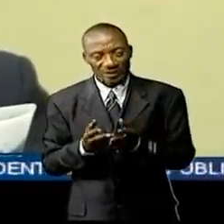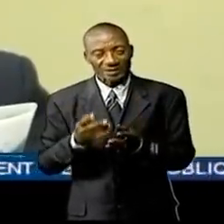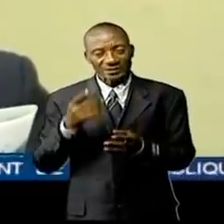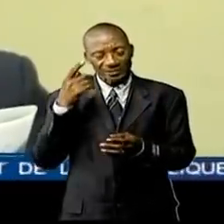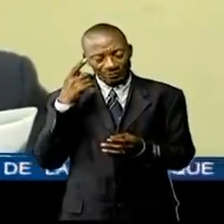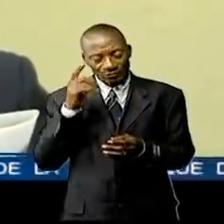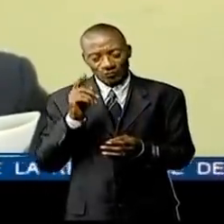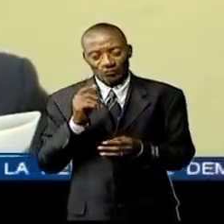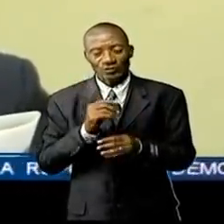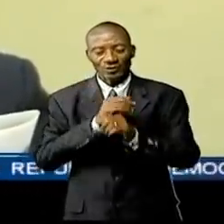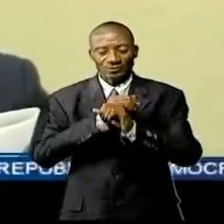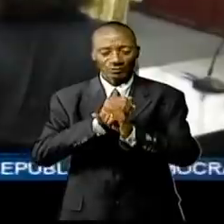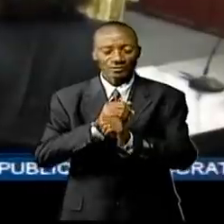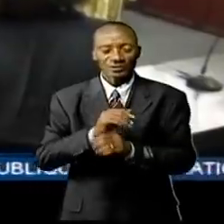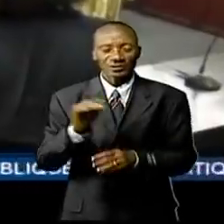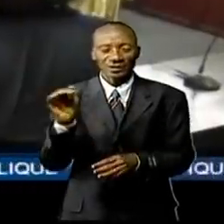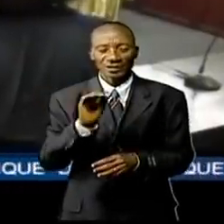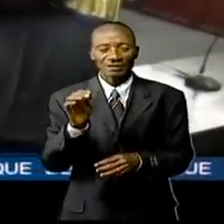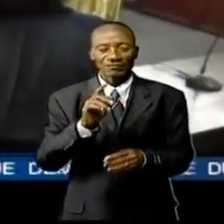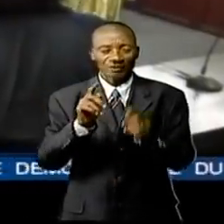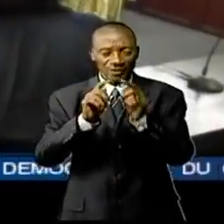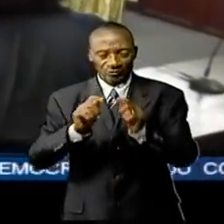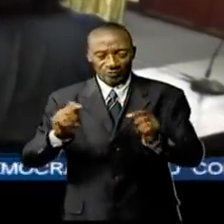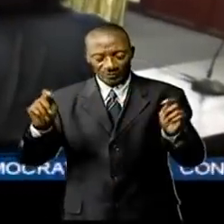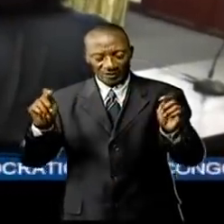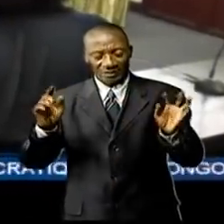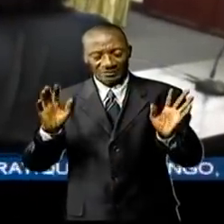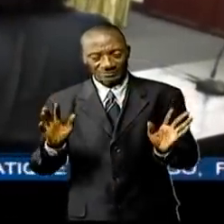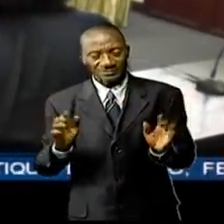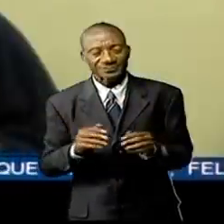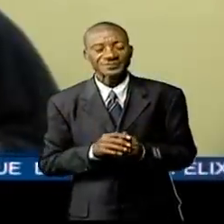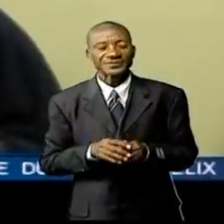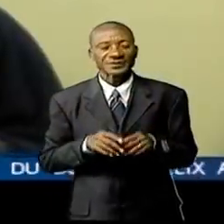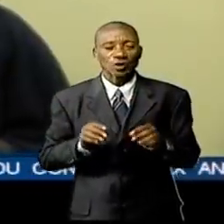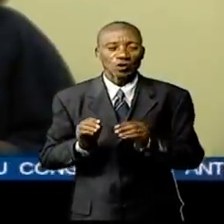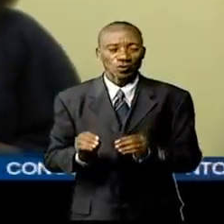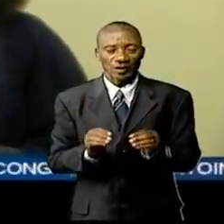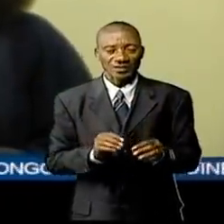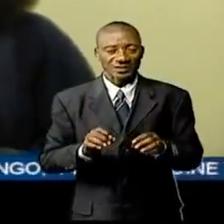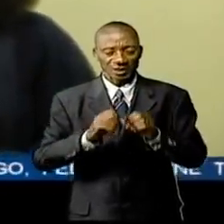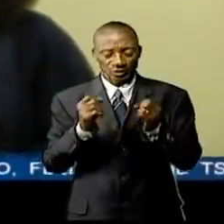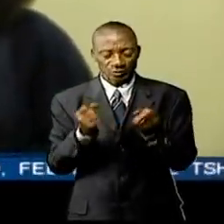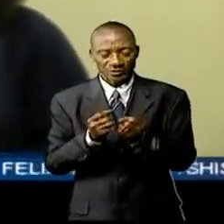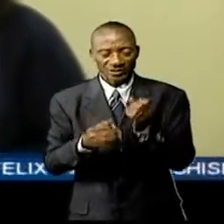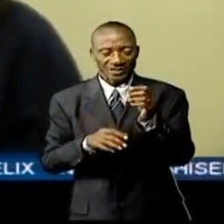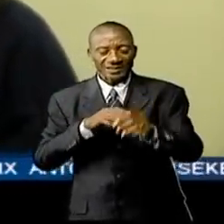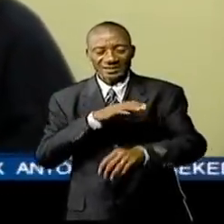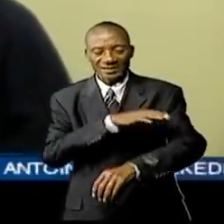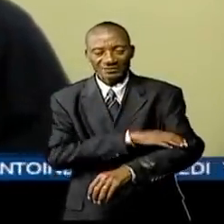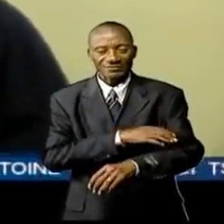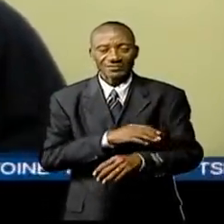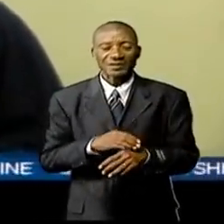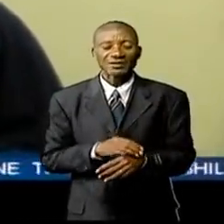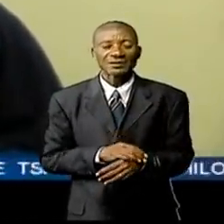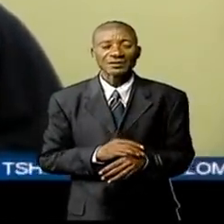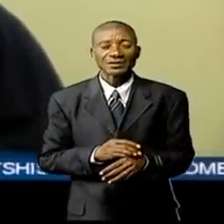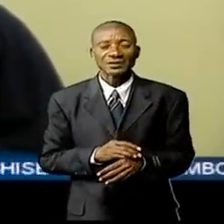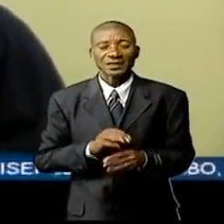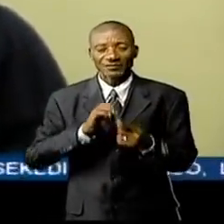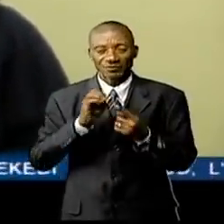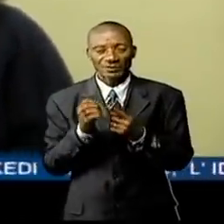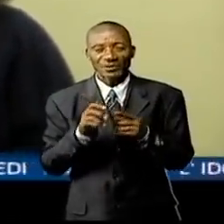a permis aux participants issus des organisations de la société civile environnementale, les confessions religieuses et les